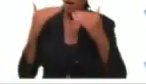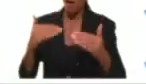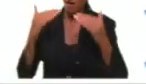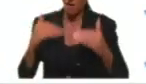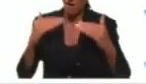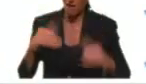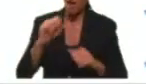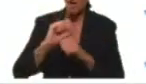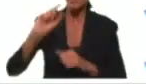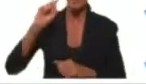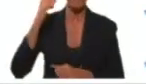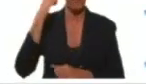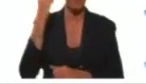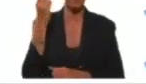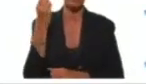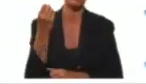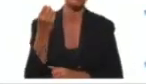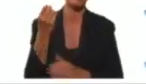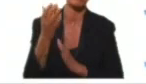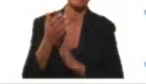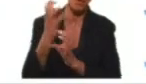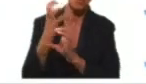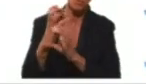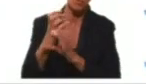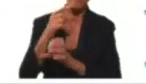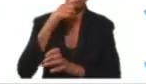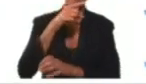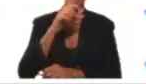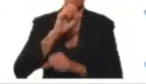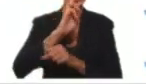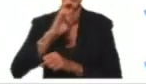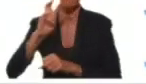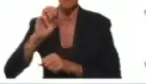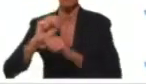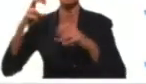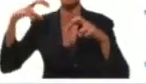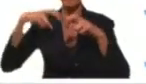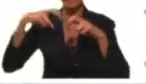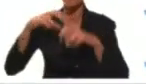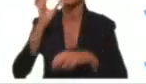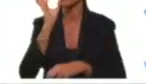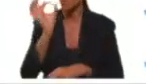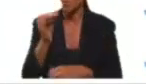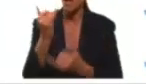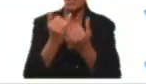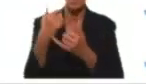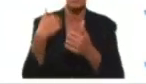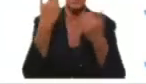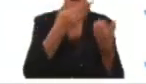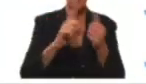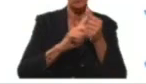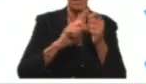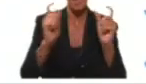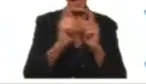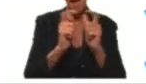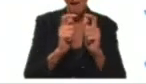dworce autobusowe. No i tak stwierdziłem, że tak ta strona jest okej. Okay. Jak się tam poda numer karty, no to się nie zostanie oszukanym, tak,